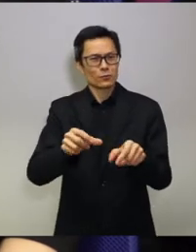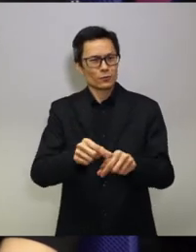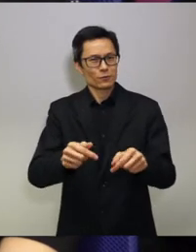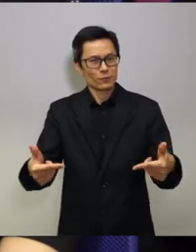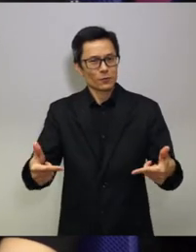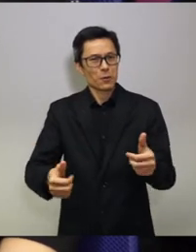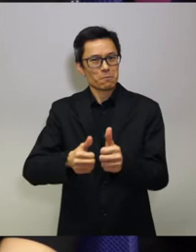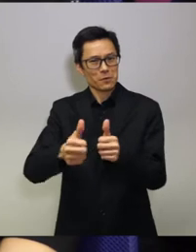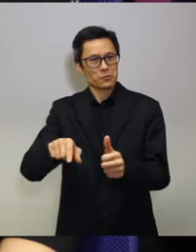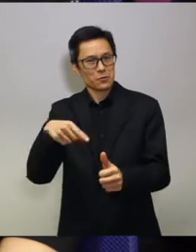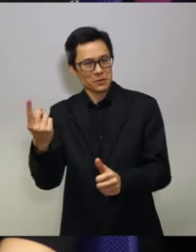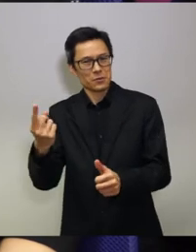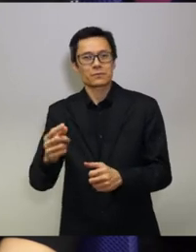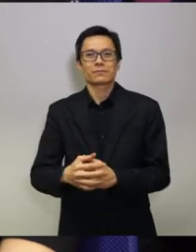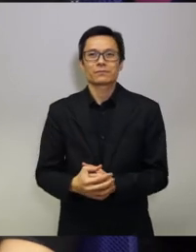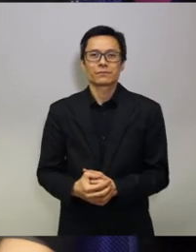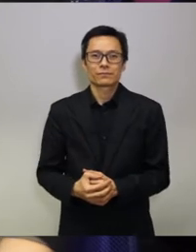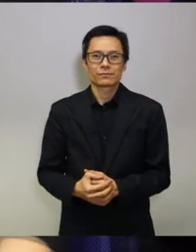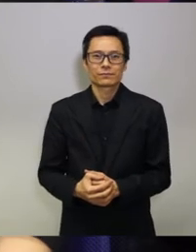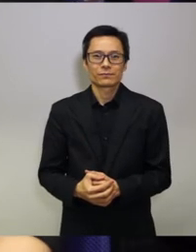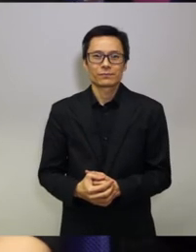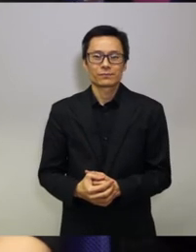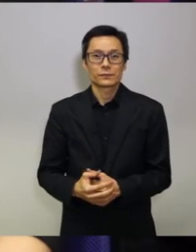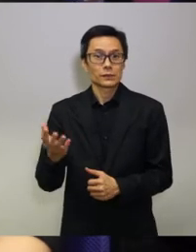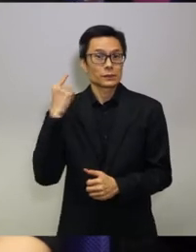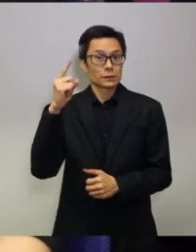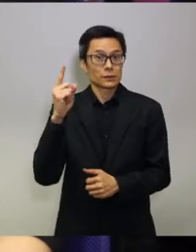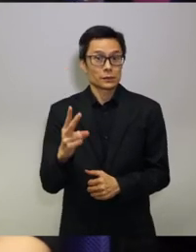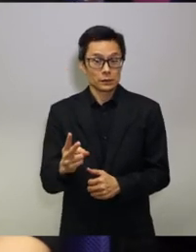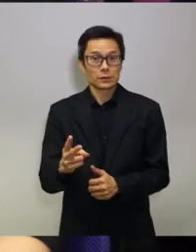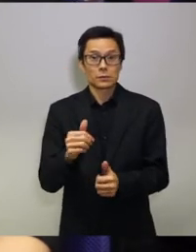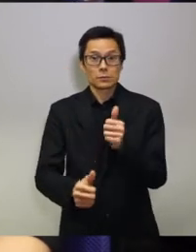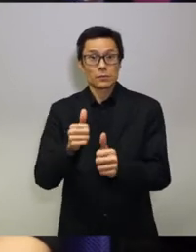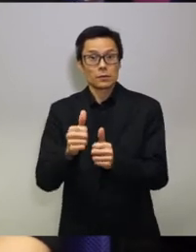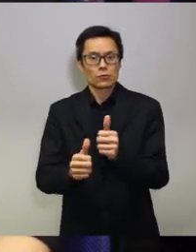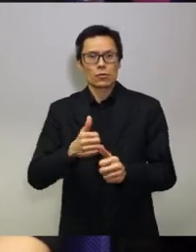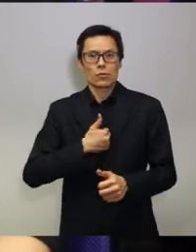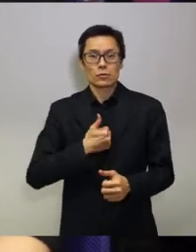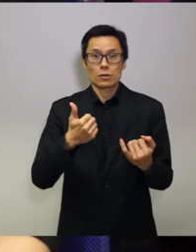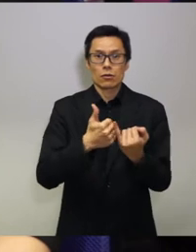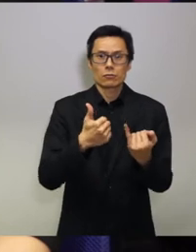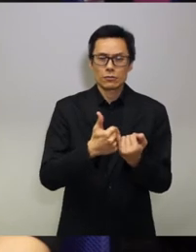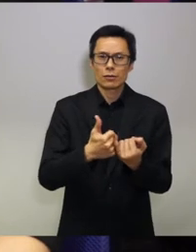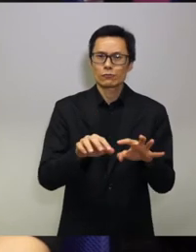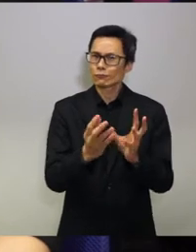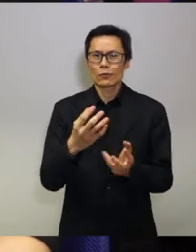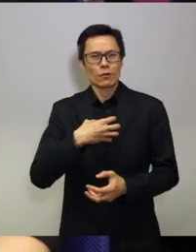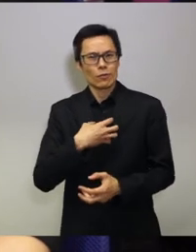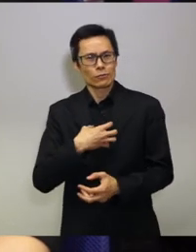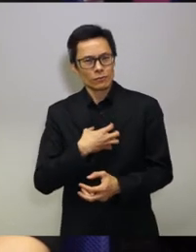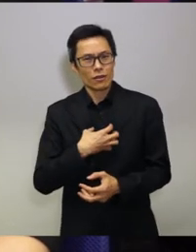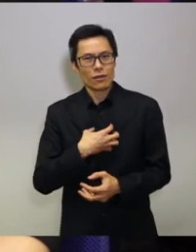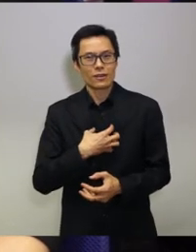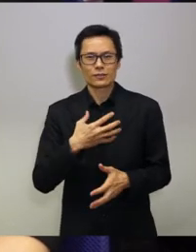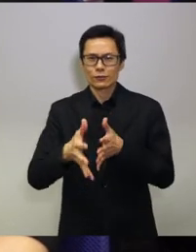更加多參賽歌曲以外嘅手語嘅。在過去那2屆的參賽學生和老師當中，他們都覺得手語歌